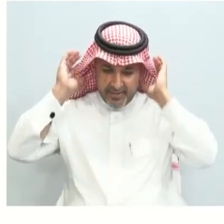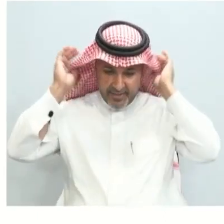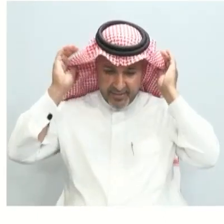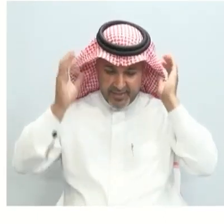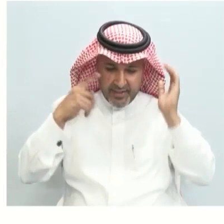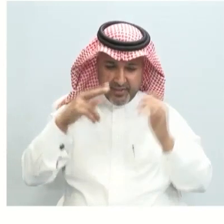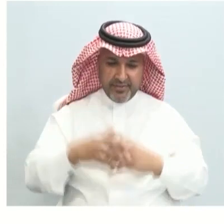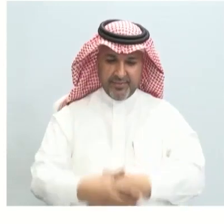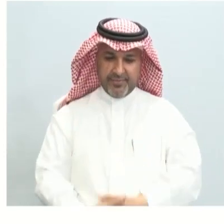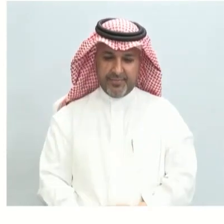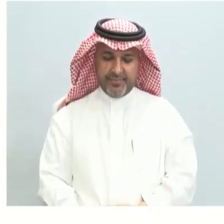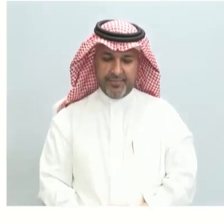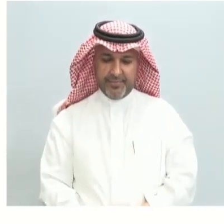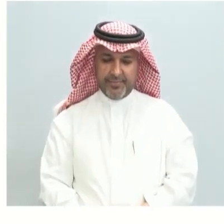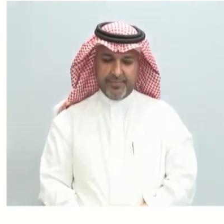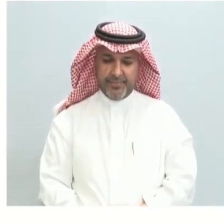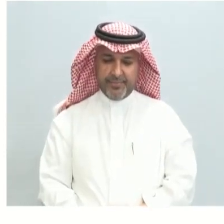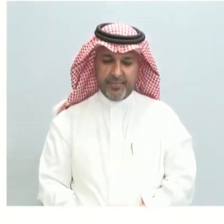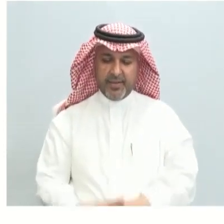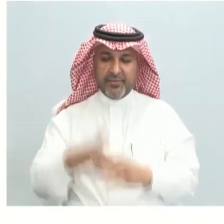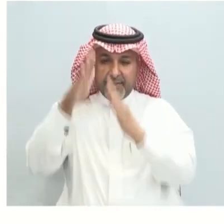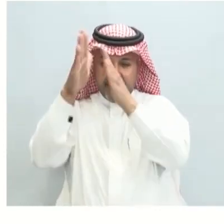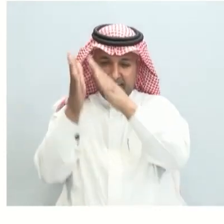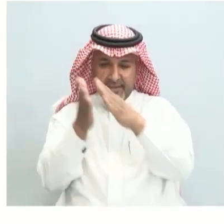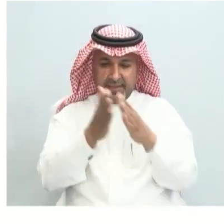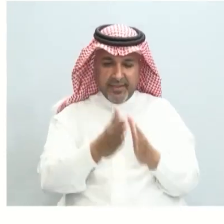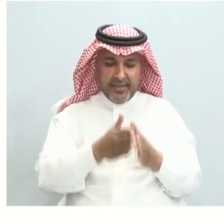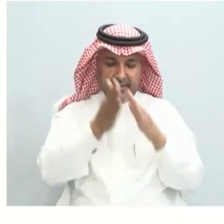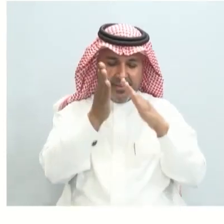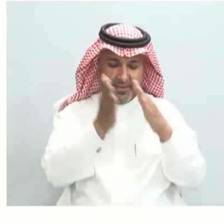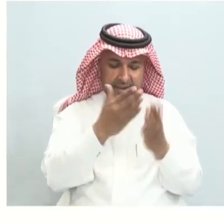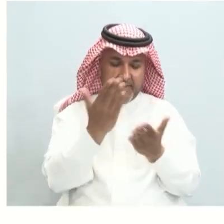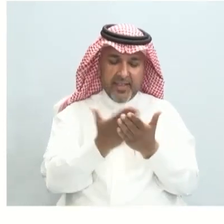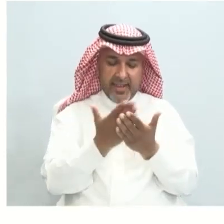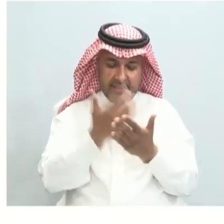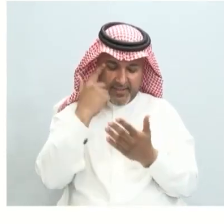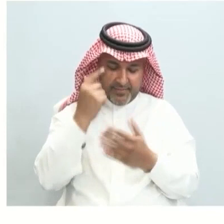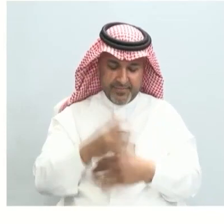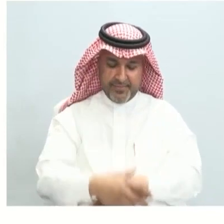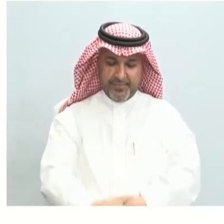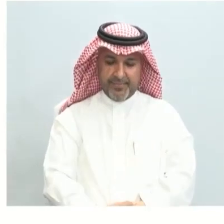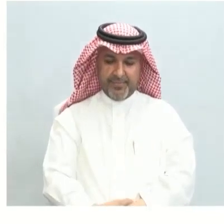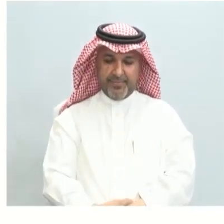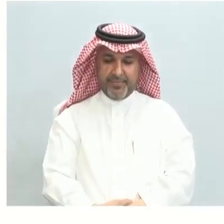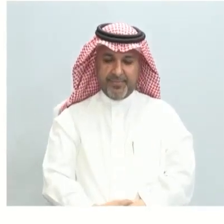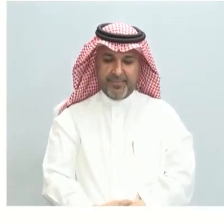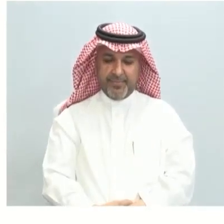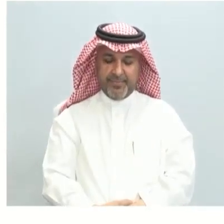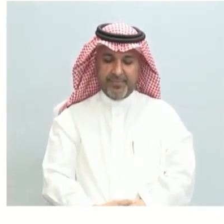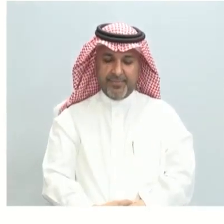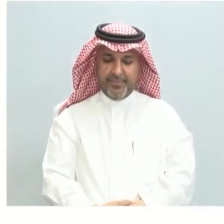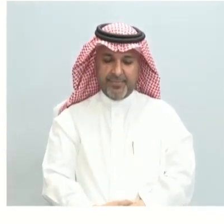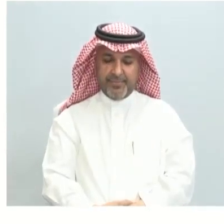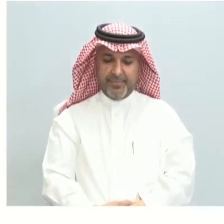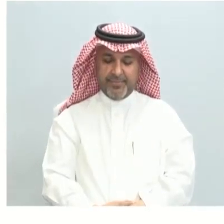شوفوا يكون بهذا الشكل ثم بهذا الشكل ثم بهذا الشكل ثم بهذا الشكل كل 90 درجة